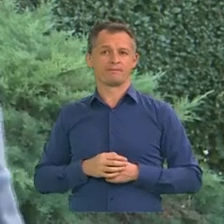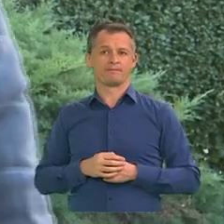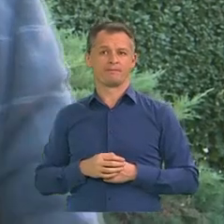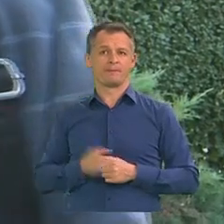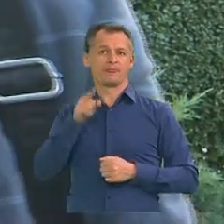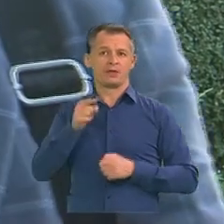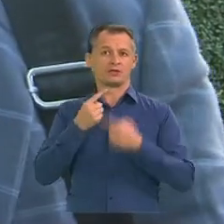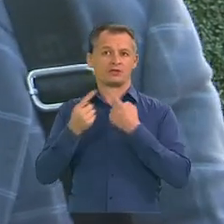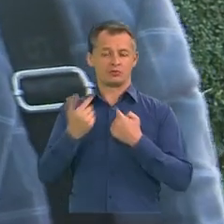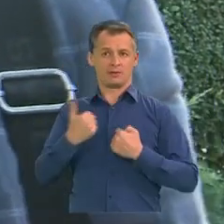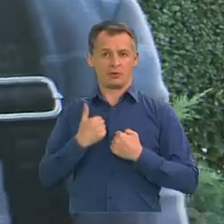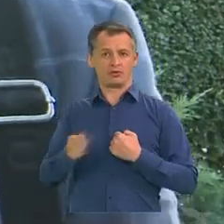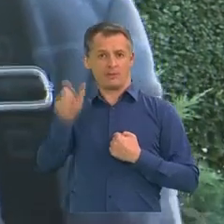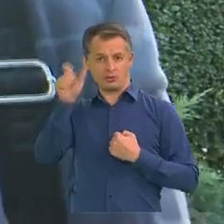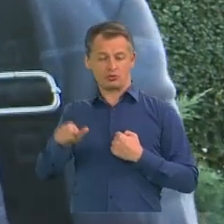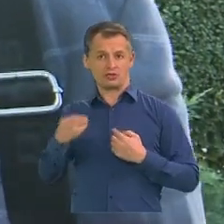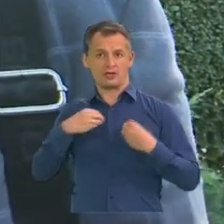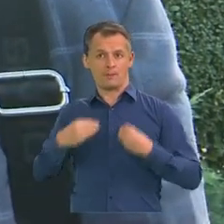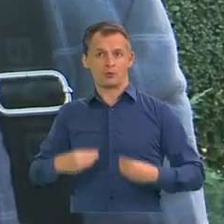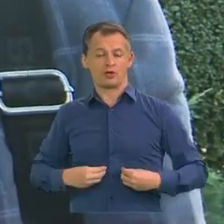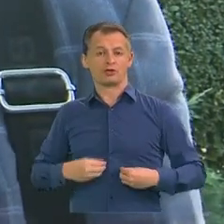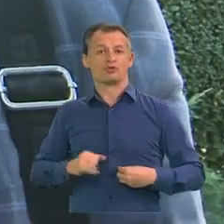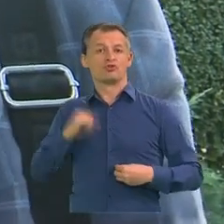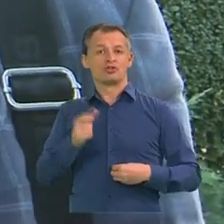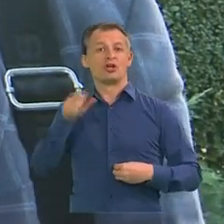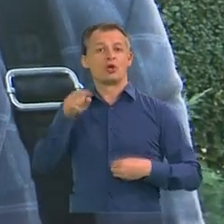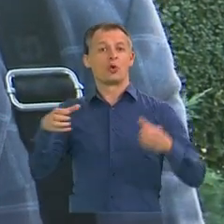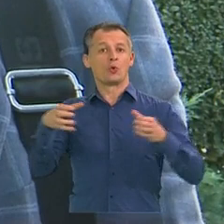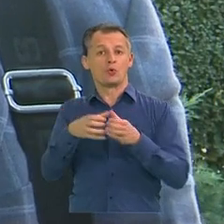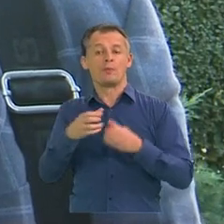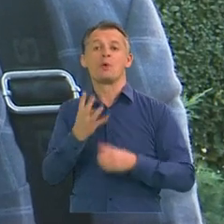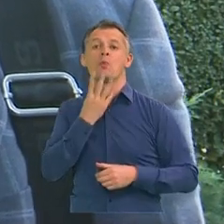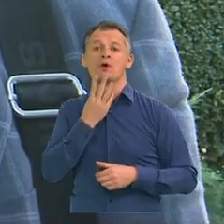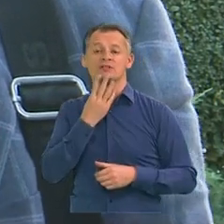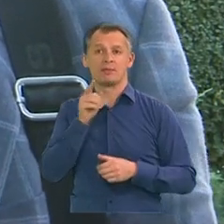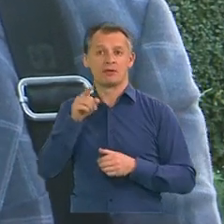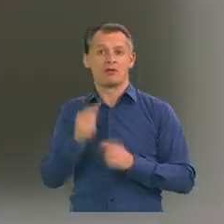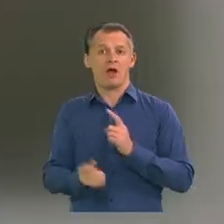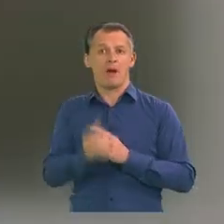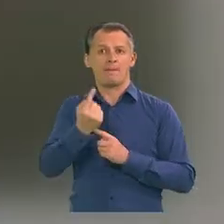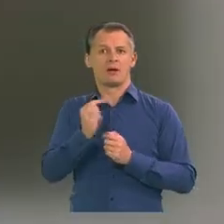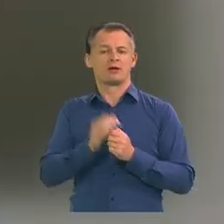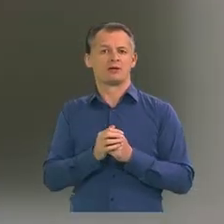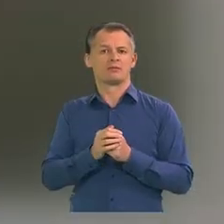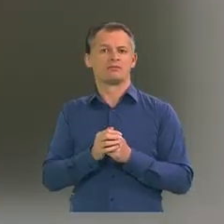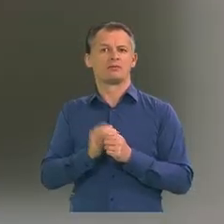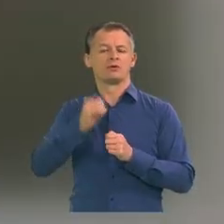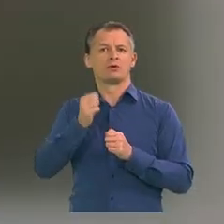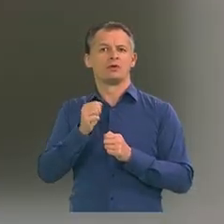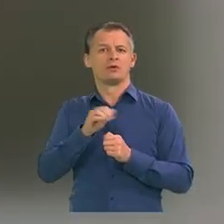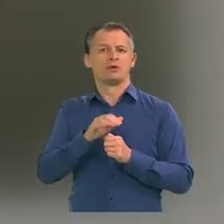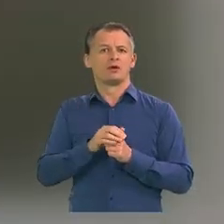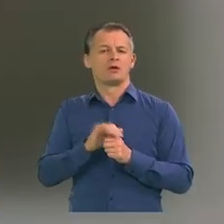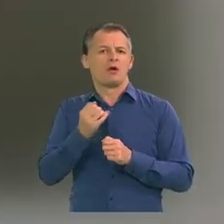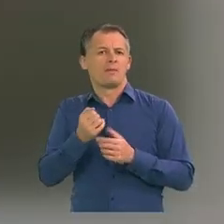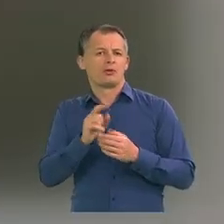aceste discuții ale mele cu acest deputat și pe acel grup de WhatsApp, apare arhiepiscopul Varsanufie, al Râmnicului, apare